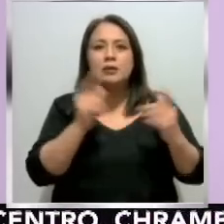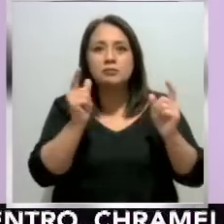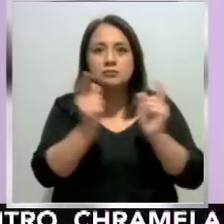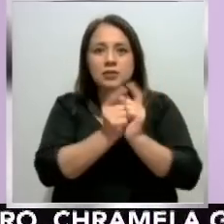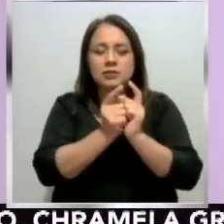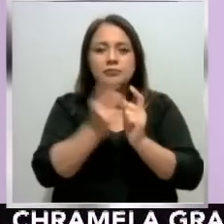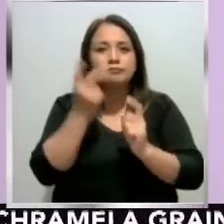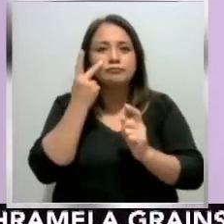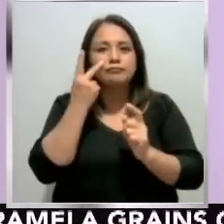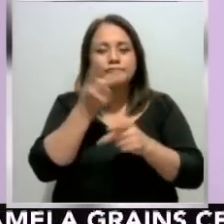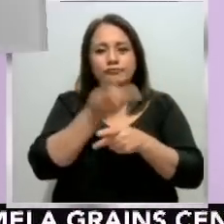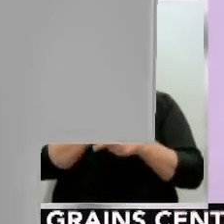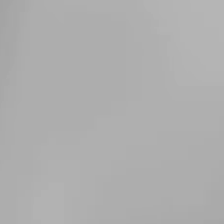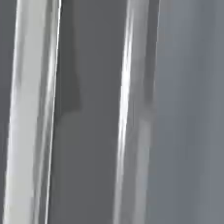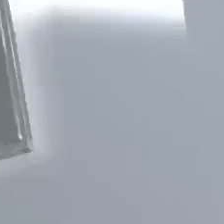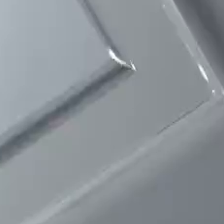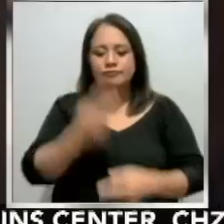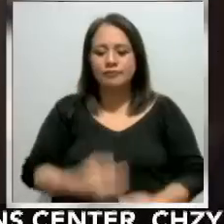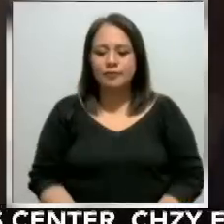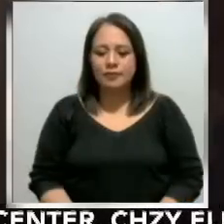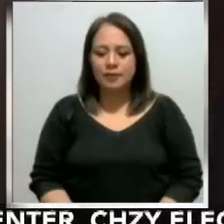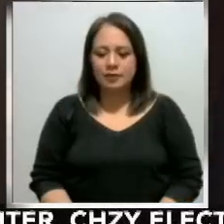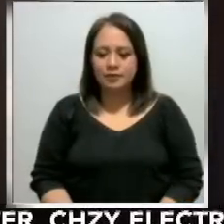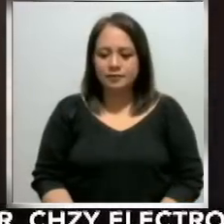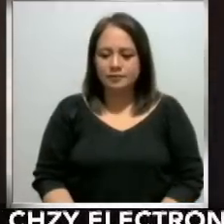pagtutok ni Dano Tingkungko.